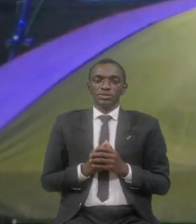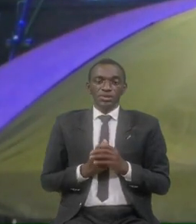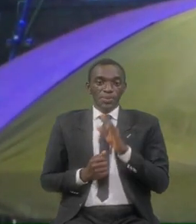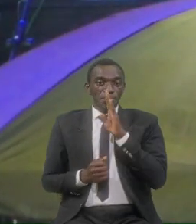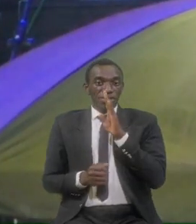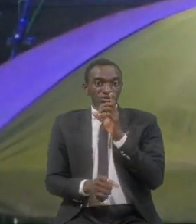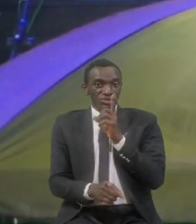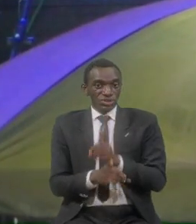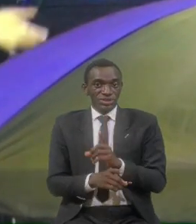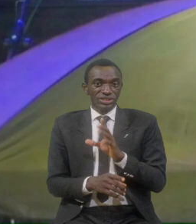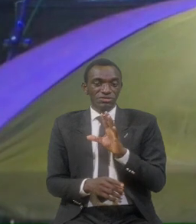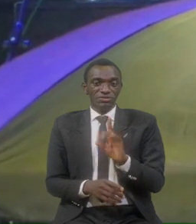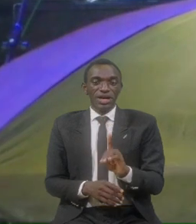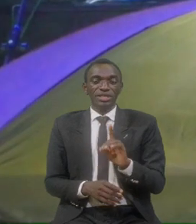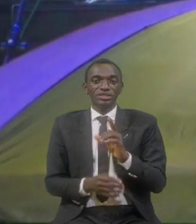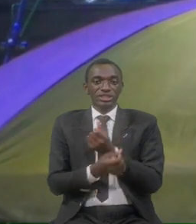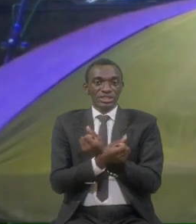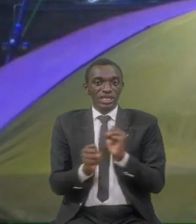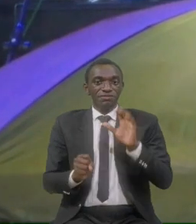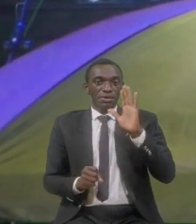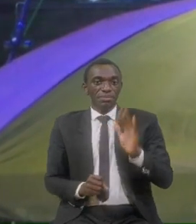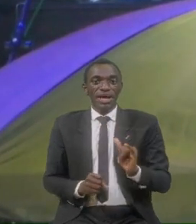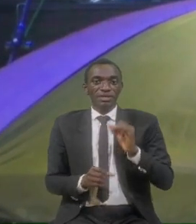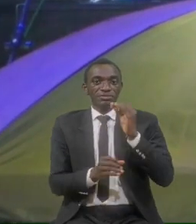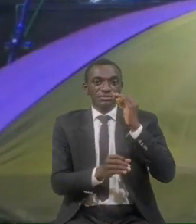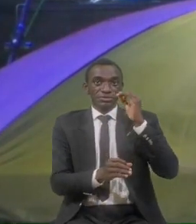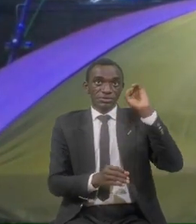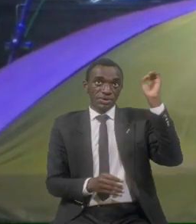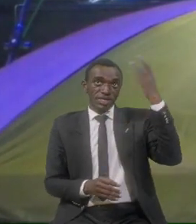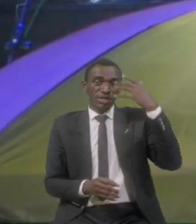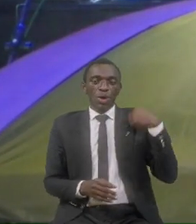faith. We have peace with God.